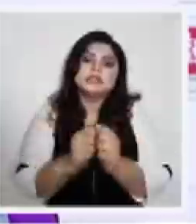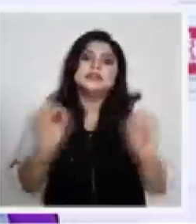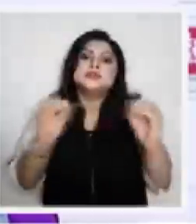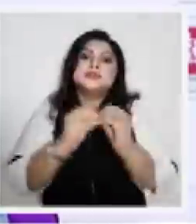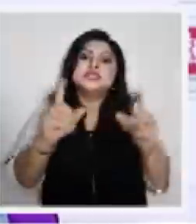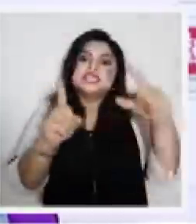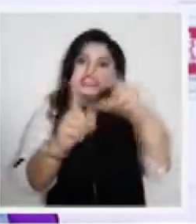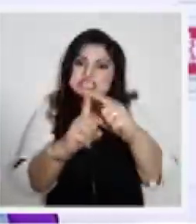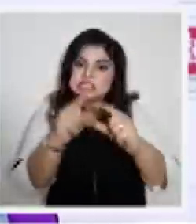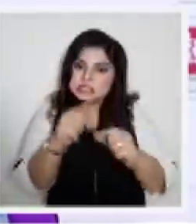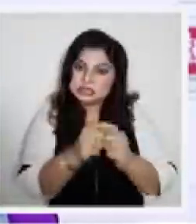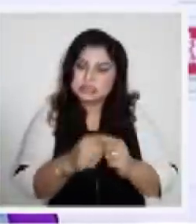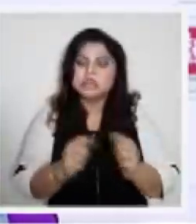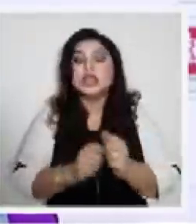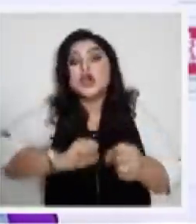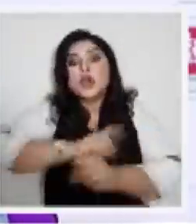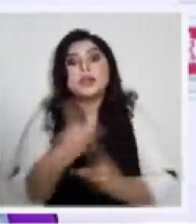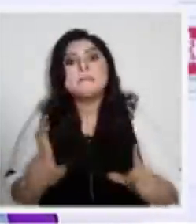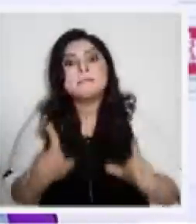ওয়েবসাইট